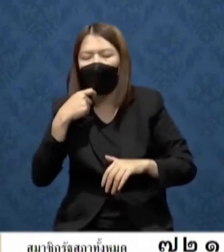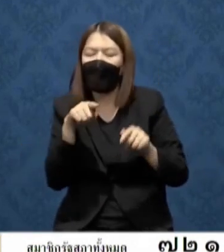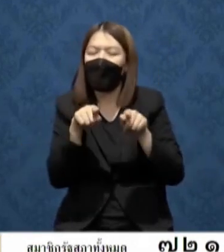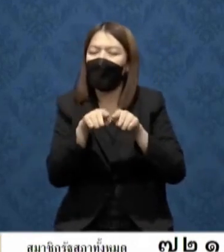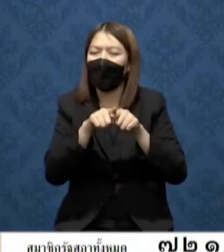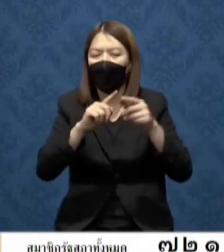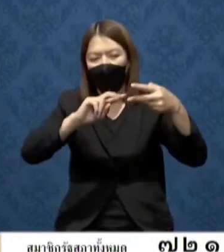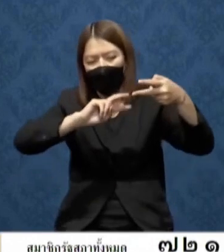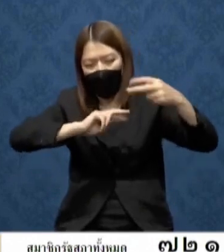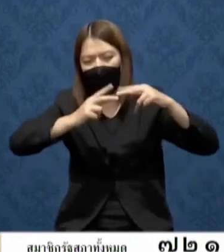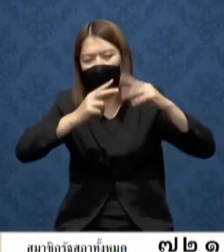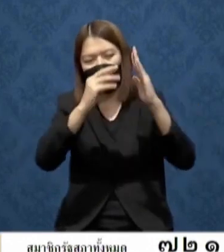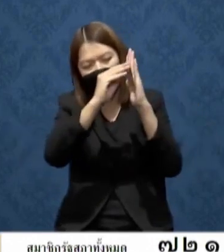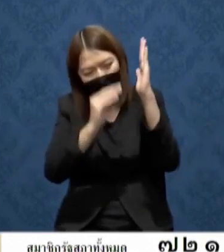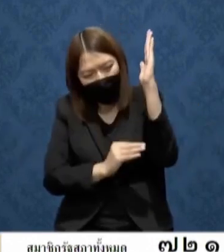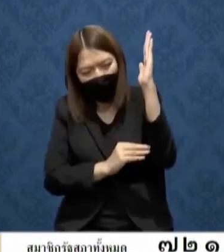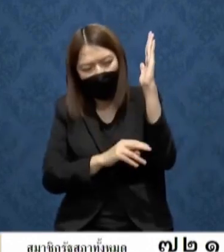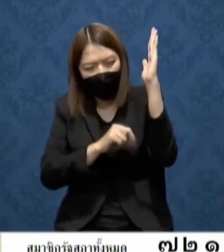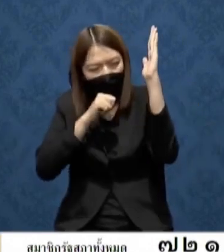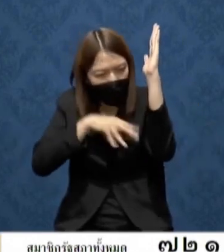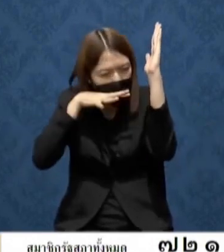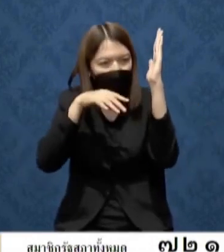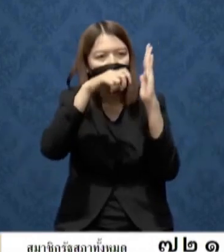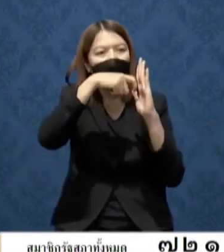หั ภาสนี ขางลาง ทวมขบนแง